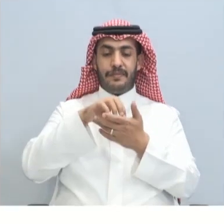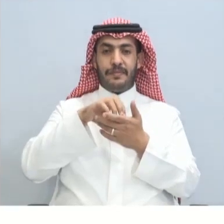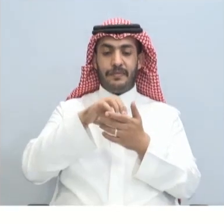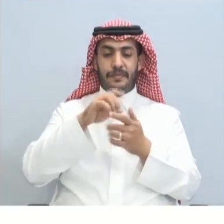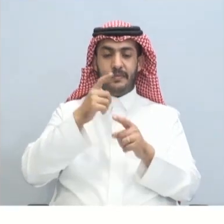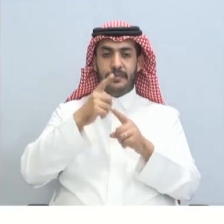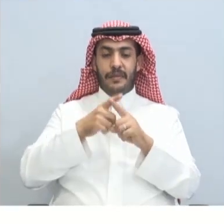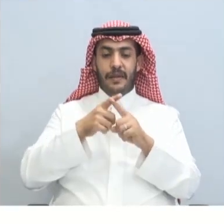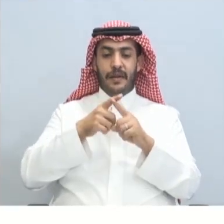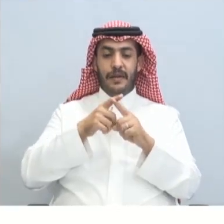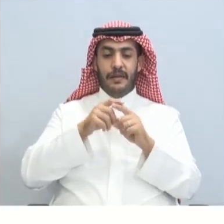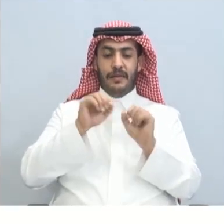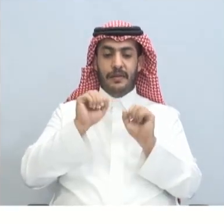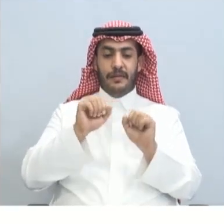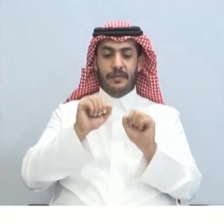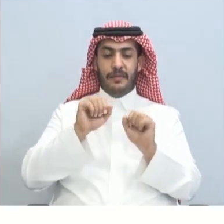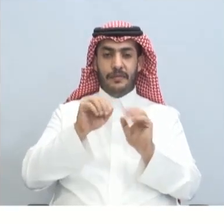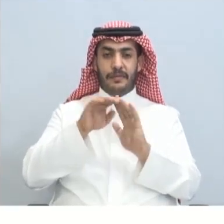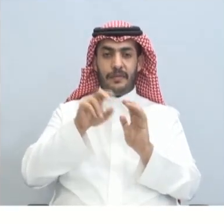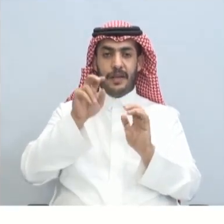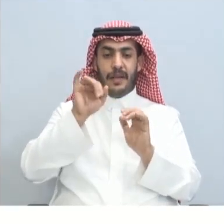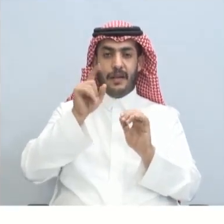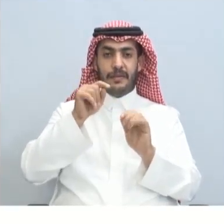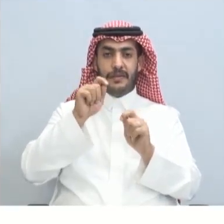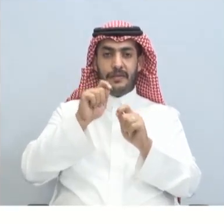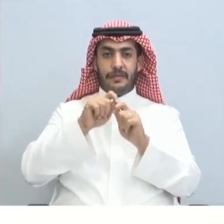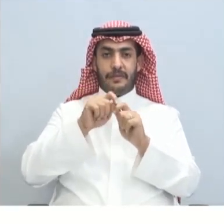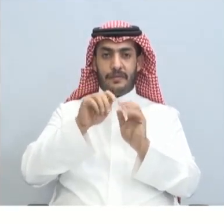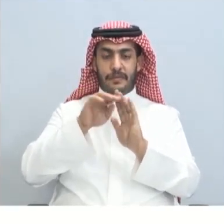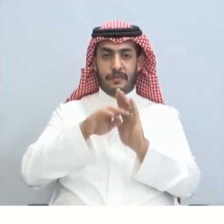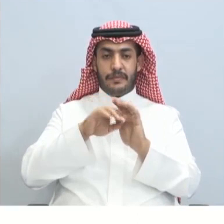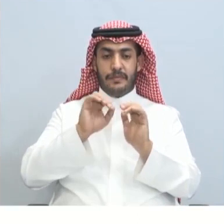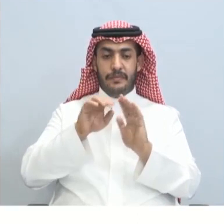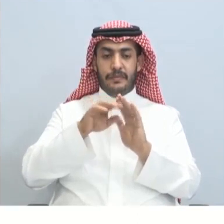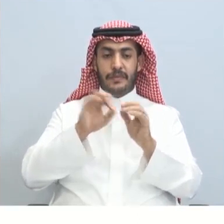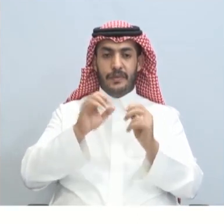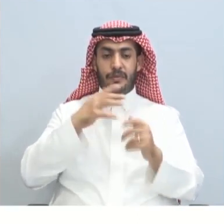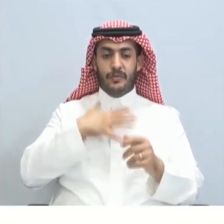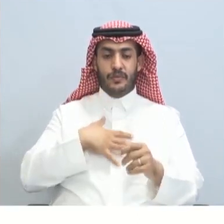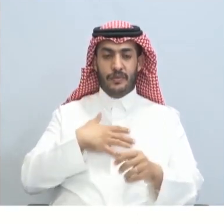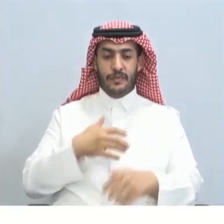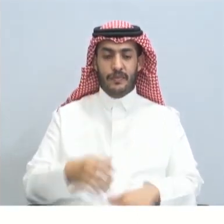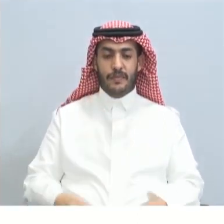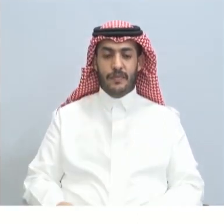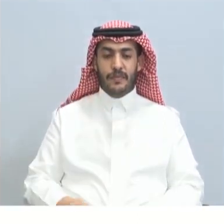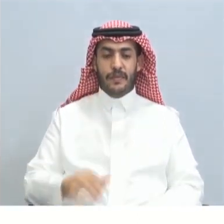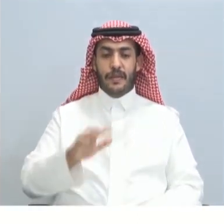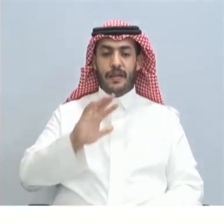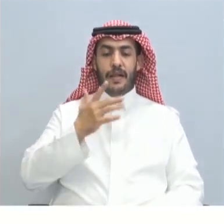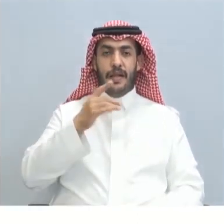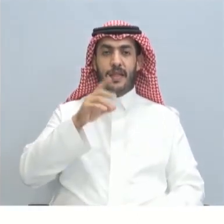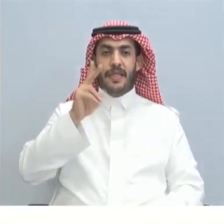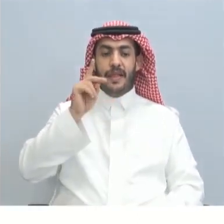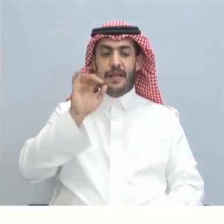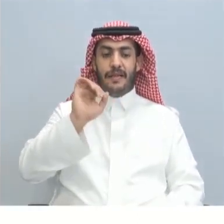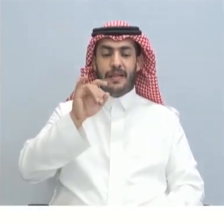او مباشره من خلال القمر الصناعي او المصدر ونظام الاستشعار اما النوع